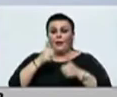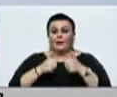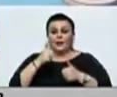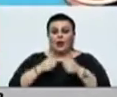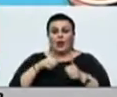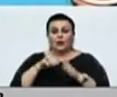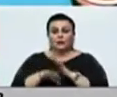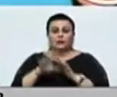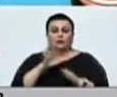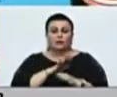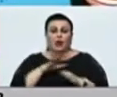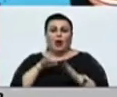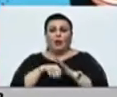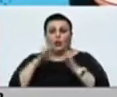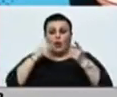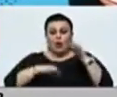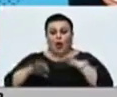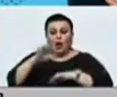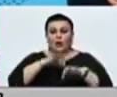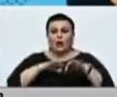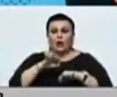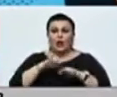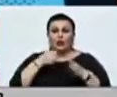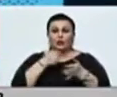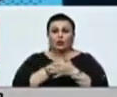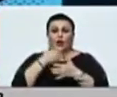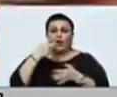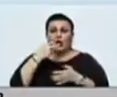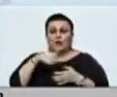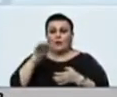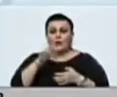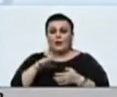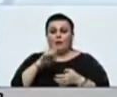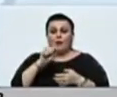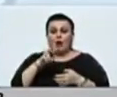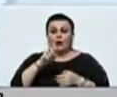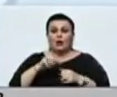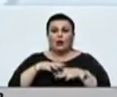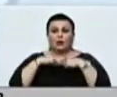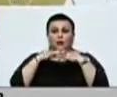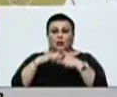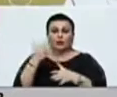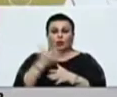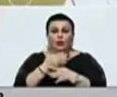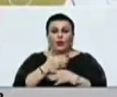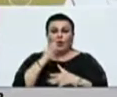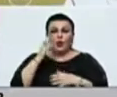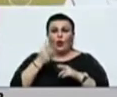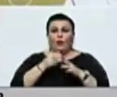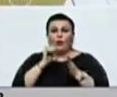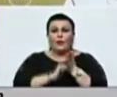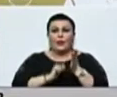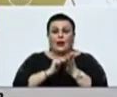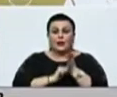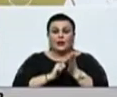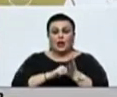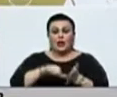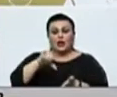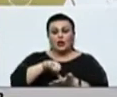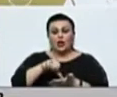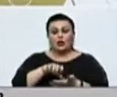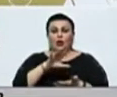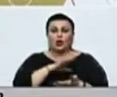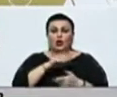Müsabiqə çərçivəsində hər bir layihəyə maksimum 20.000 manat həcmində maliyyə dəstəyi göstəriləcək. Bu məqsədlə təşkil olunacaq